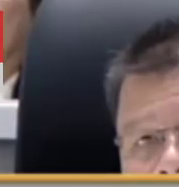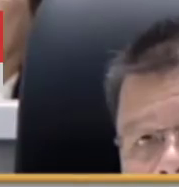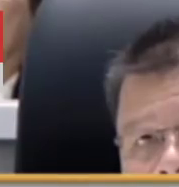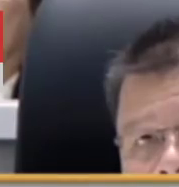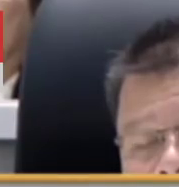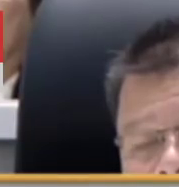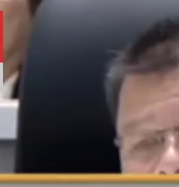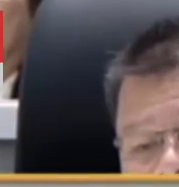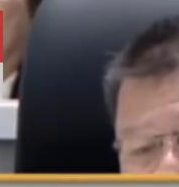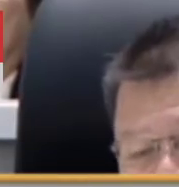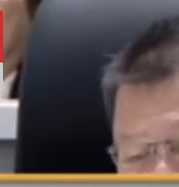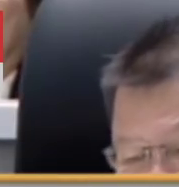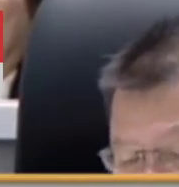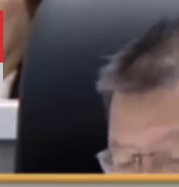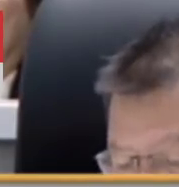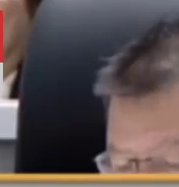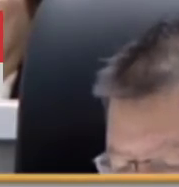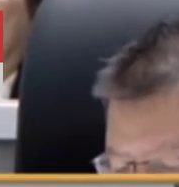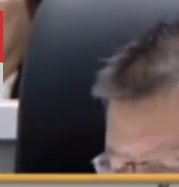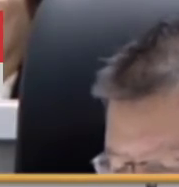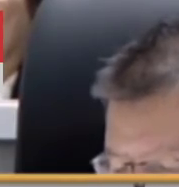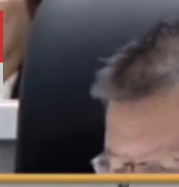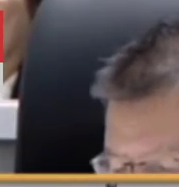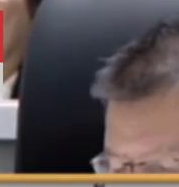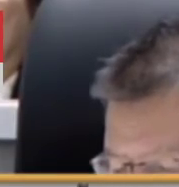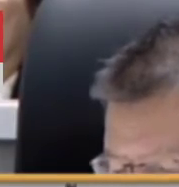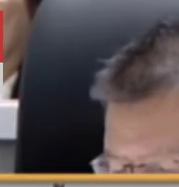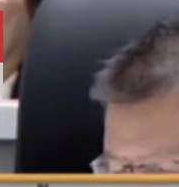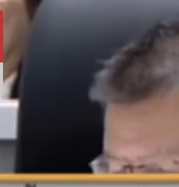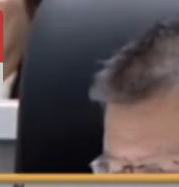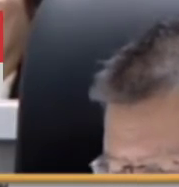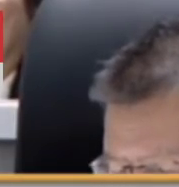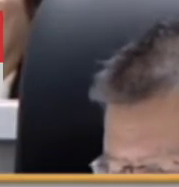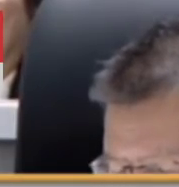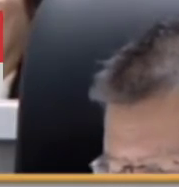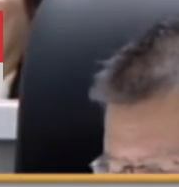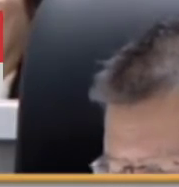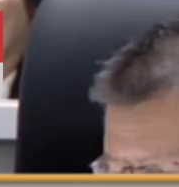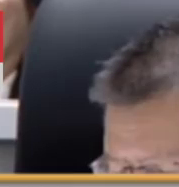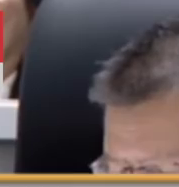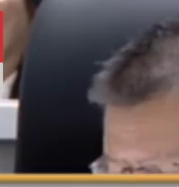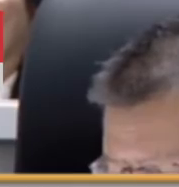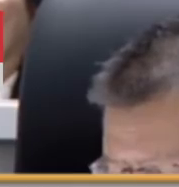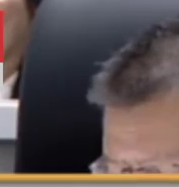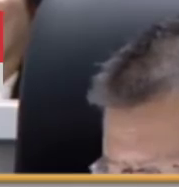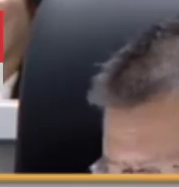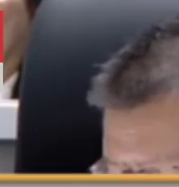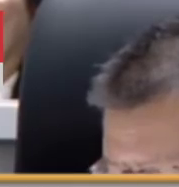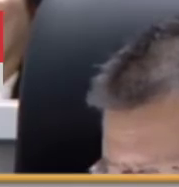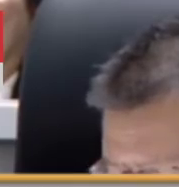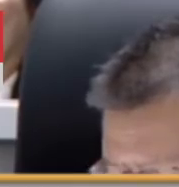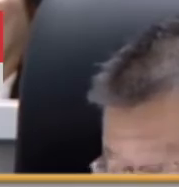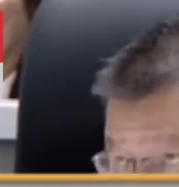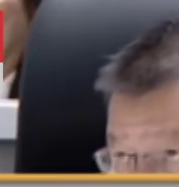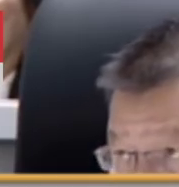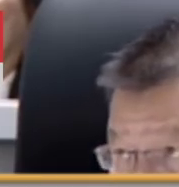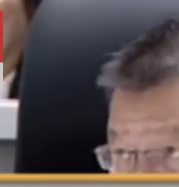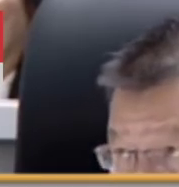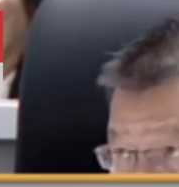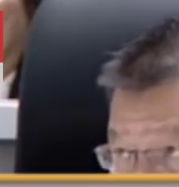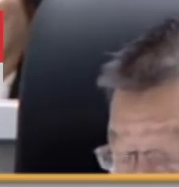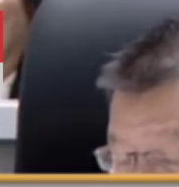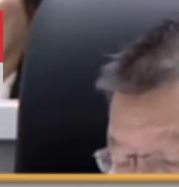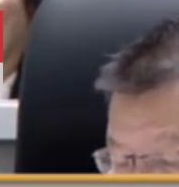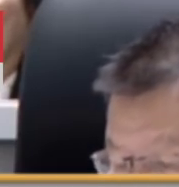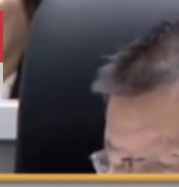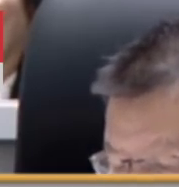ถถังอยากได้เรือดำน้ำเอ็งไปเอามาแต่แลกด้วยสินค้าเกษตรได้ไหมจะมาบอกว่าโอ้ยผมจะช่วยเกษตรช่วยยังไง